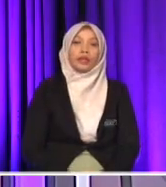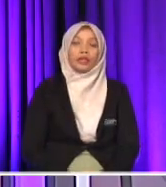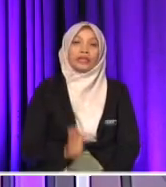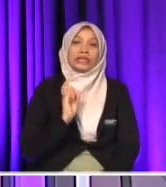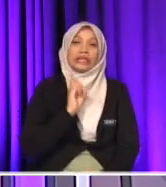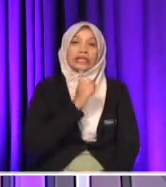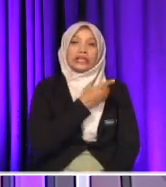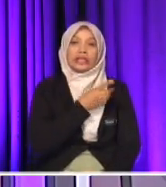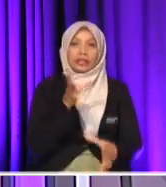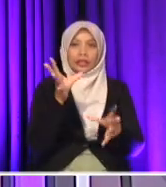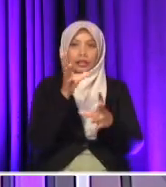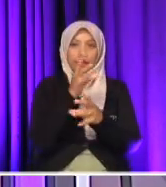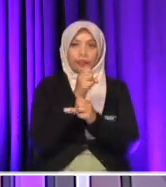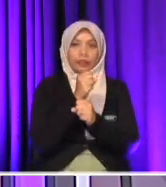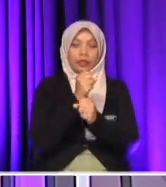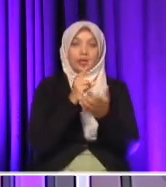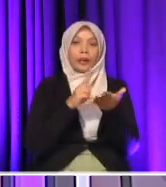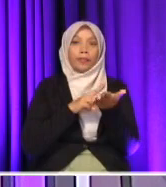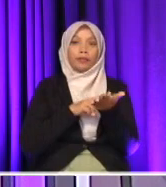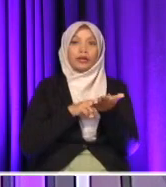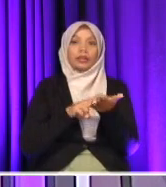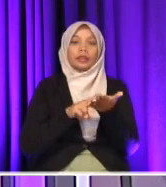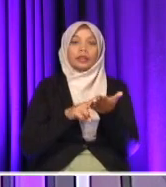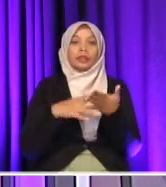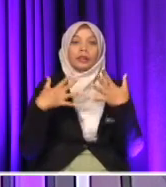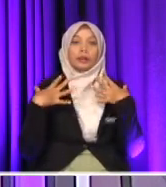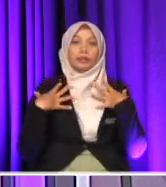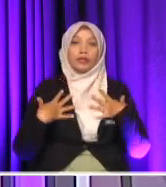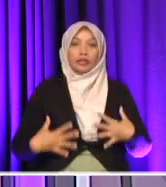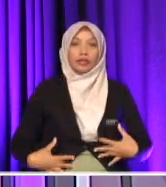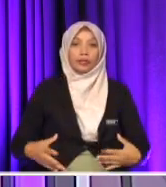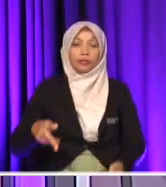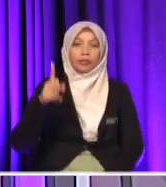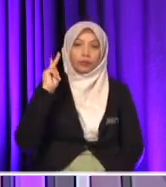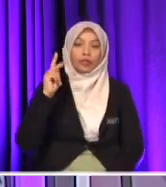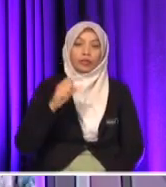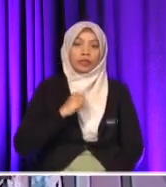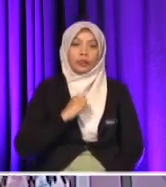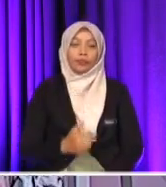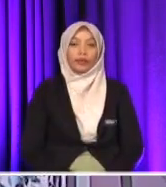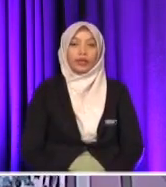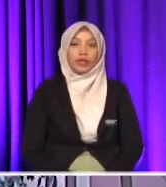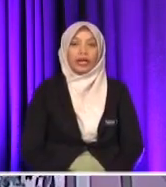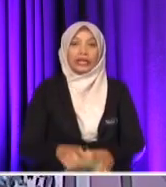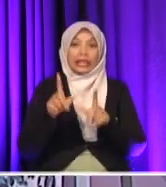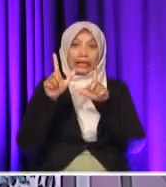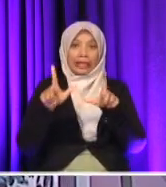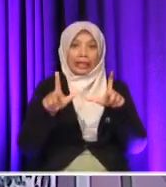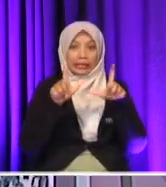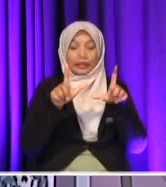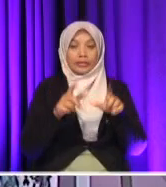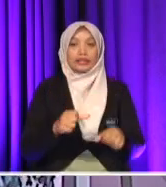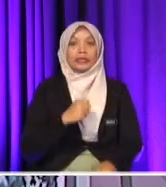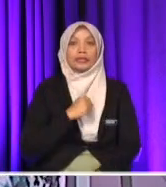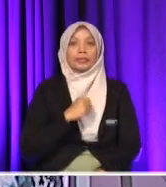dapat baca daripada badan pemuat tu sendiri. Dari label siap-siap cikgu ya? Dia ada label siap-siap. Okey,